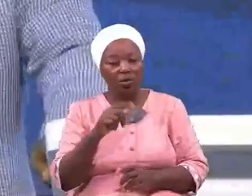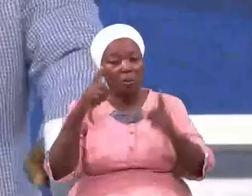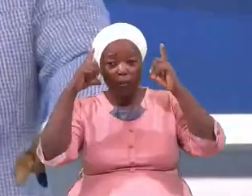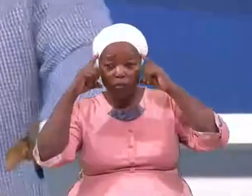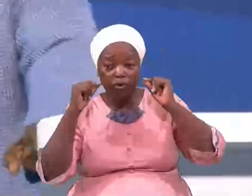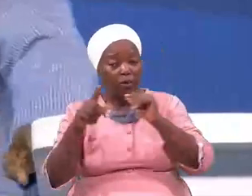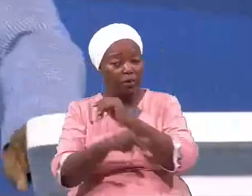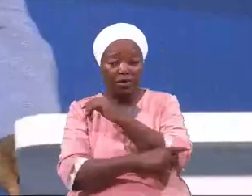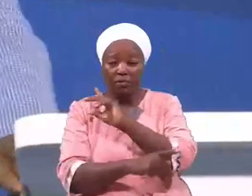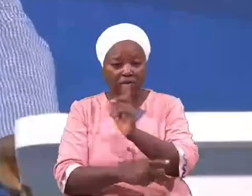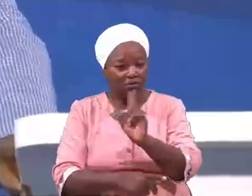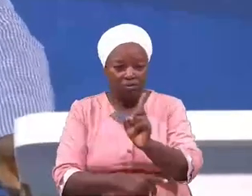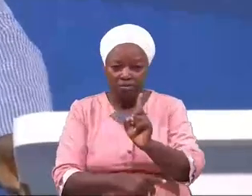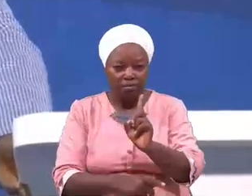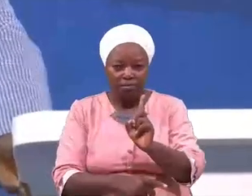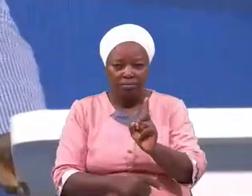Pas la Pâque de Moïse.